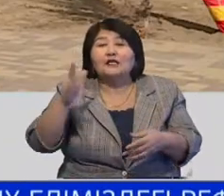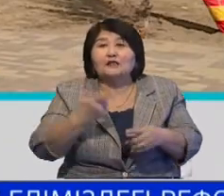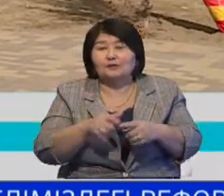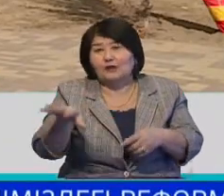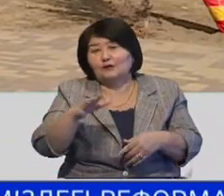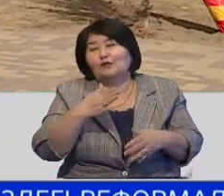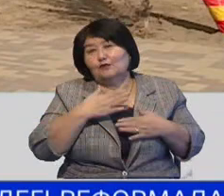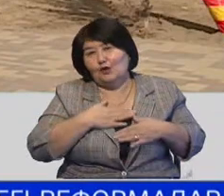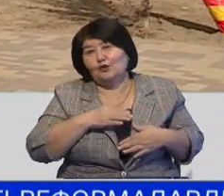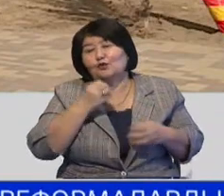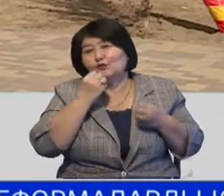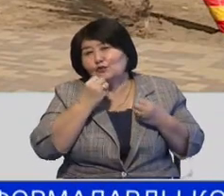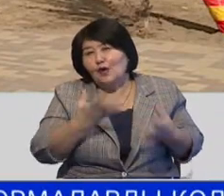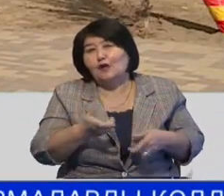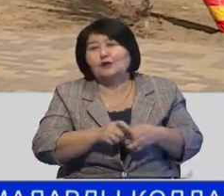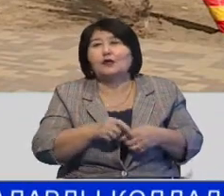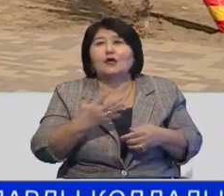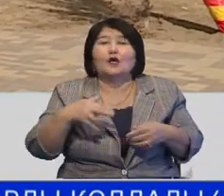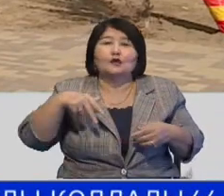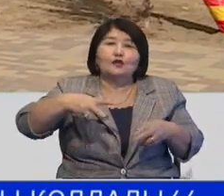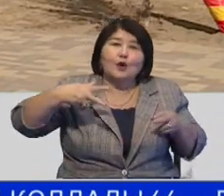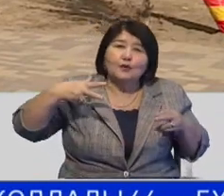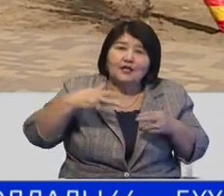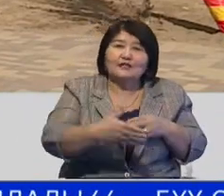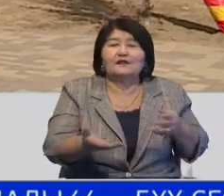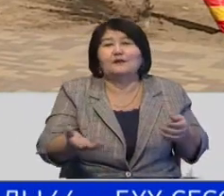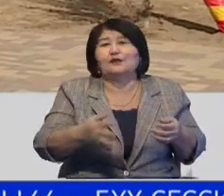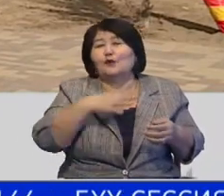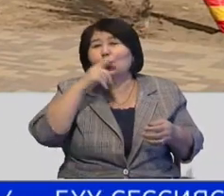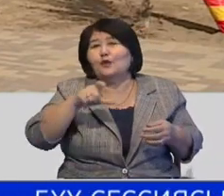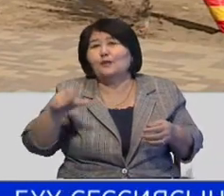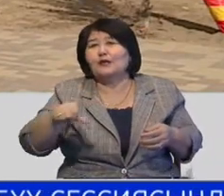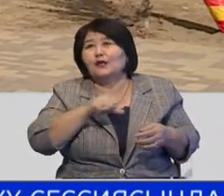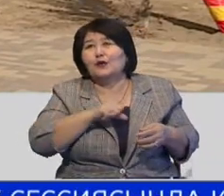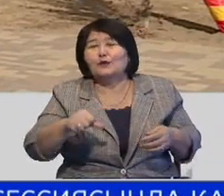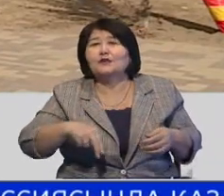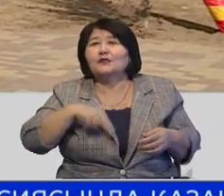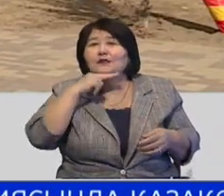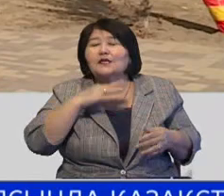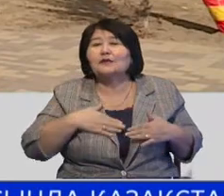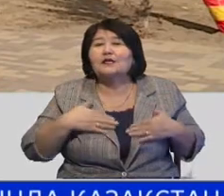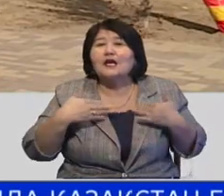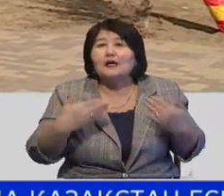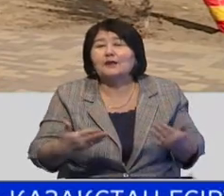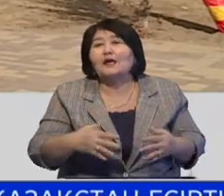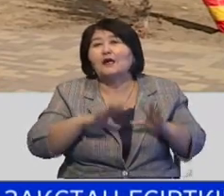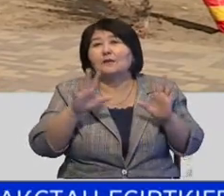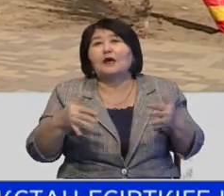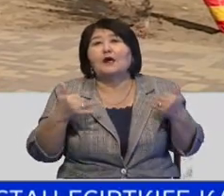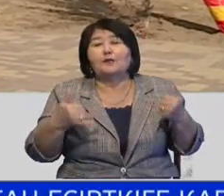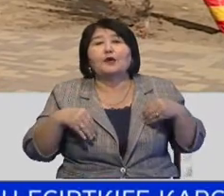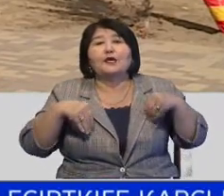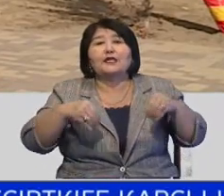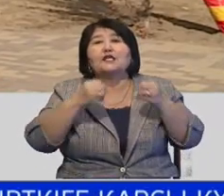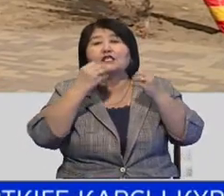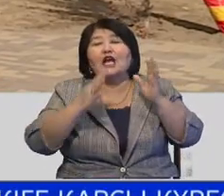өте жақсы тұсау кесіліп жатыр. Көп адам өзінің тілегін білдіріп жатыр. İnşallah biyil yegisimiz